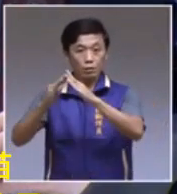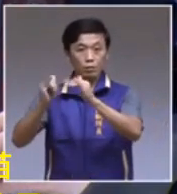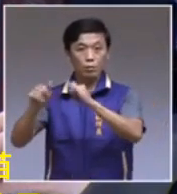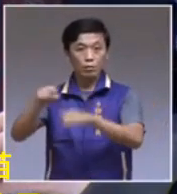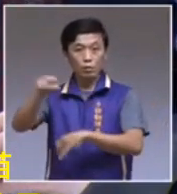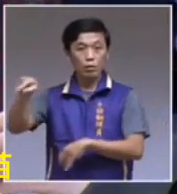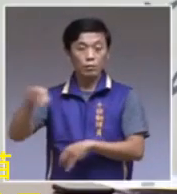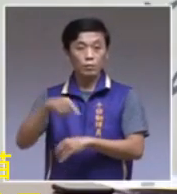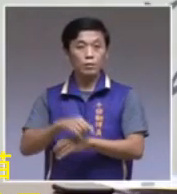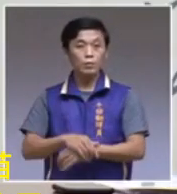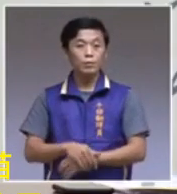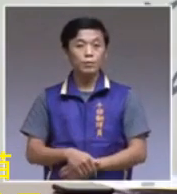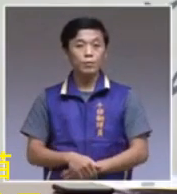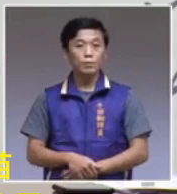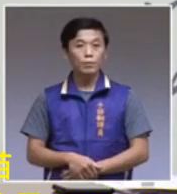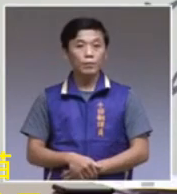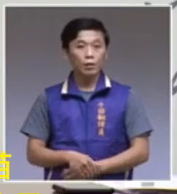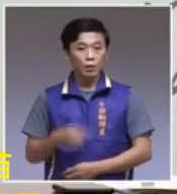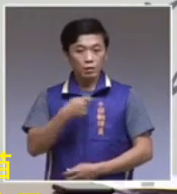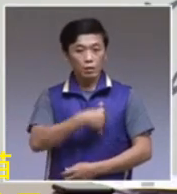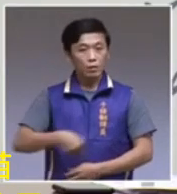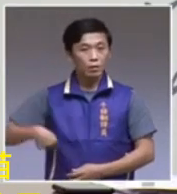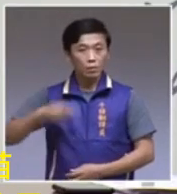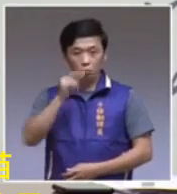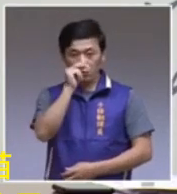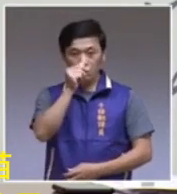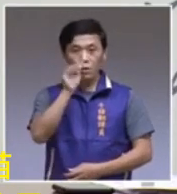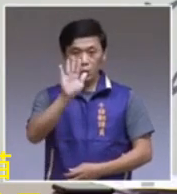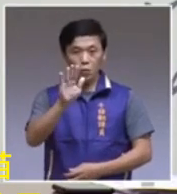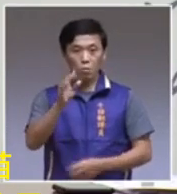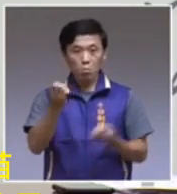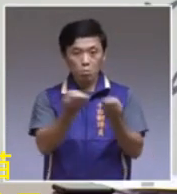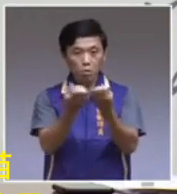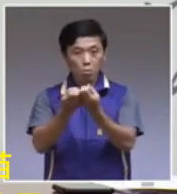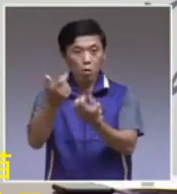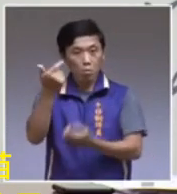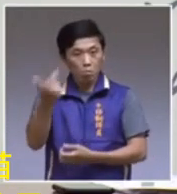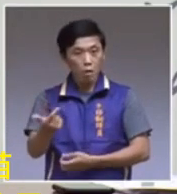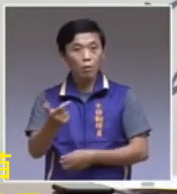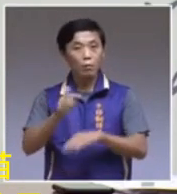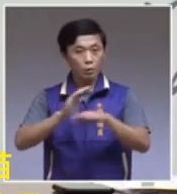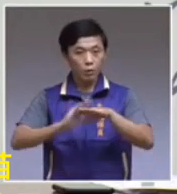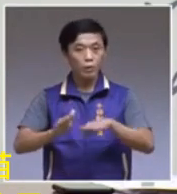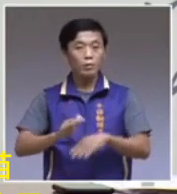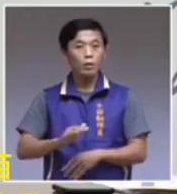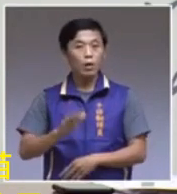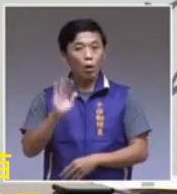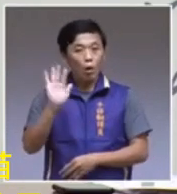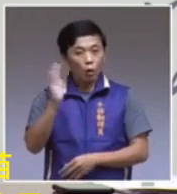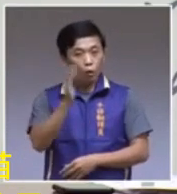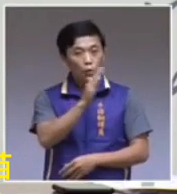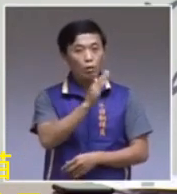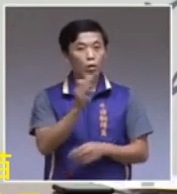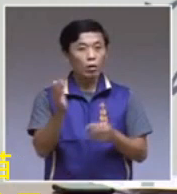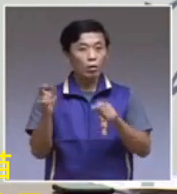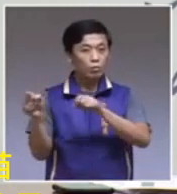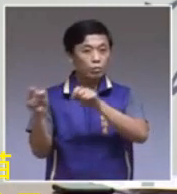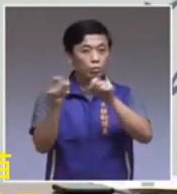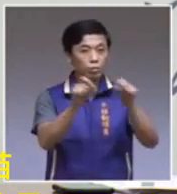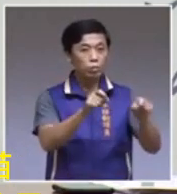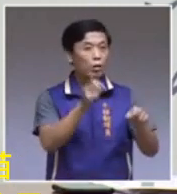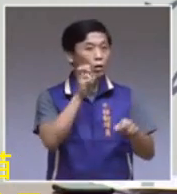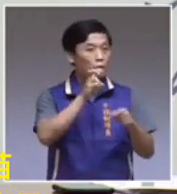友他其实会体质比较特别，发生比较慢，所以有的时候会到28天，就是